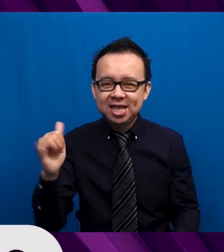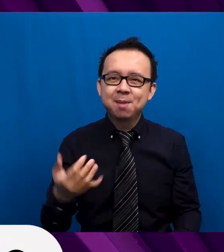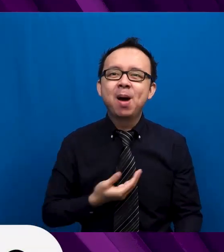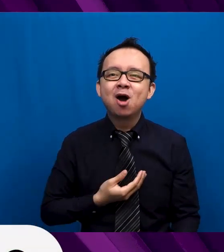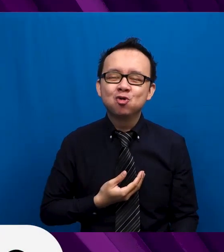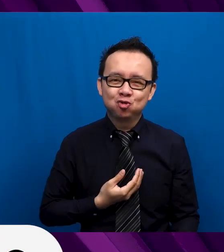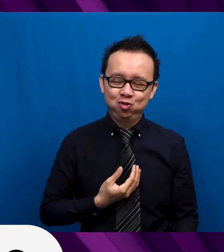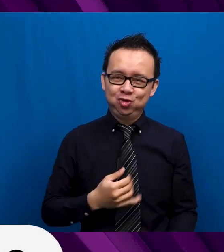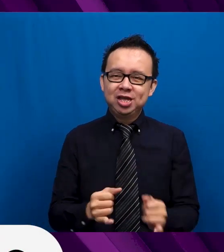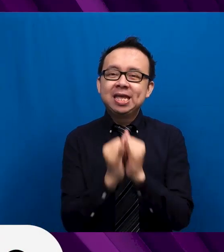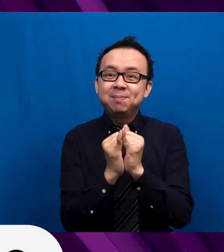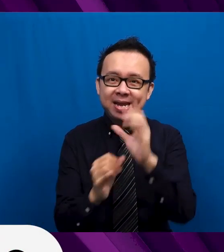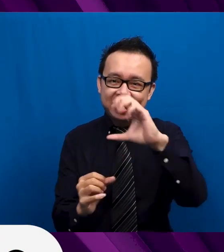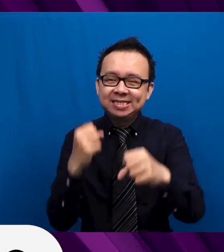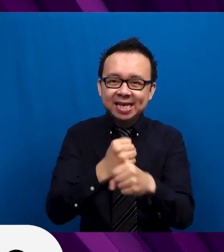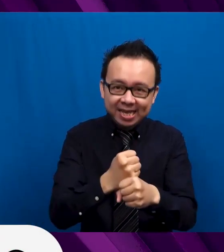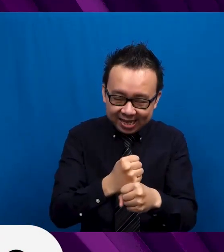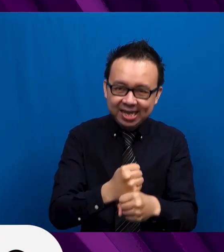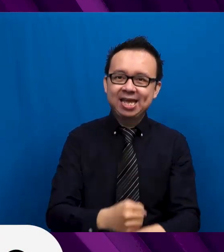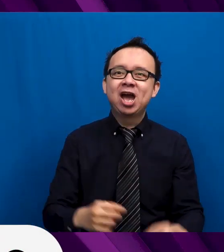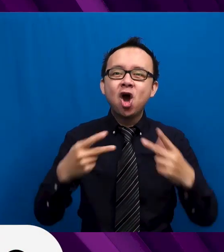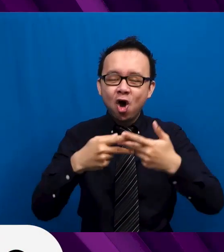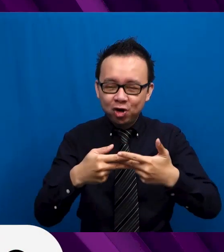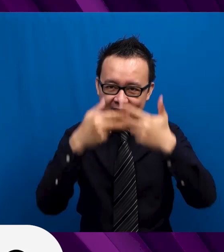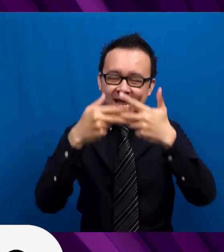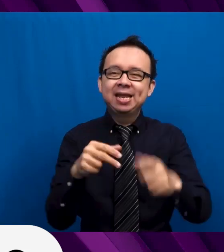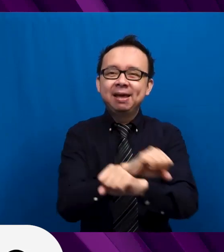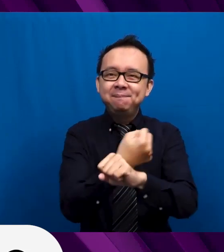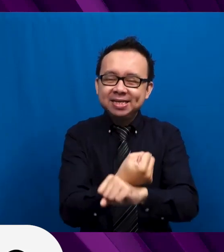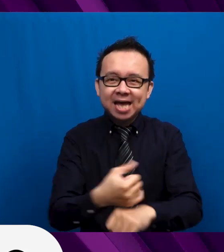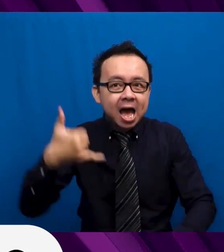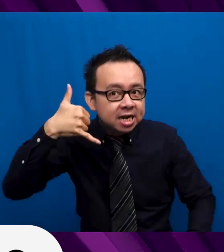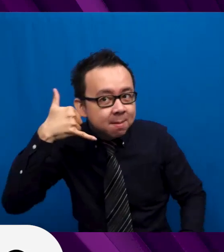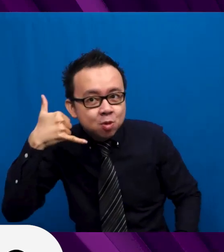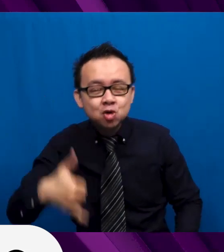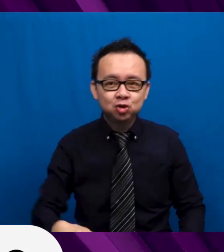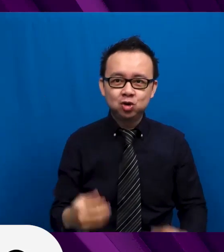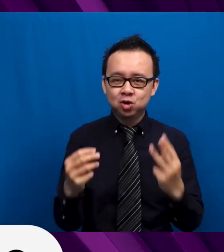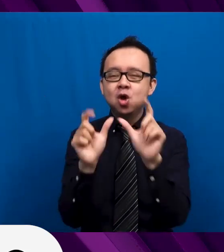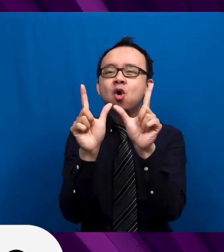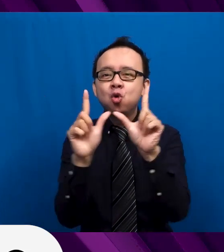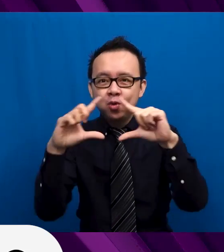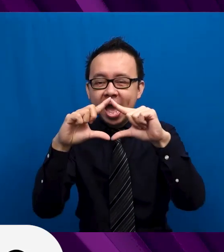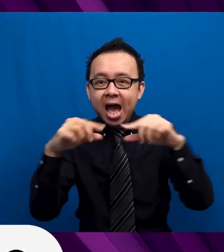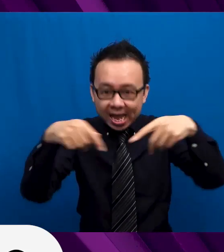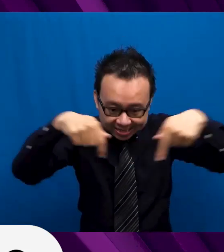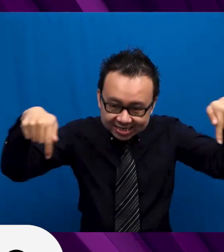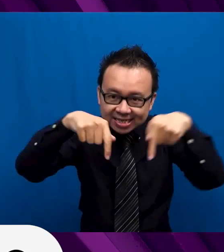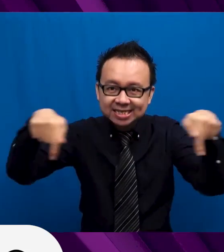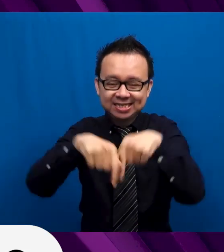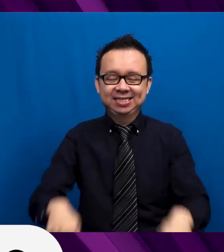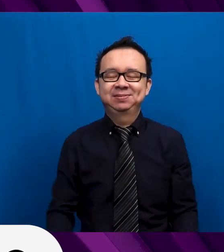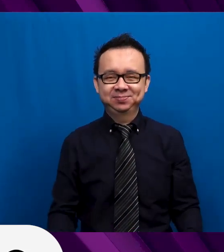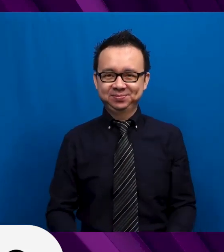secara online, Anda dapat menghubungi nomor WA yang tertera di layar Anda. Dan Bapak Ibu saudara-saudari